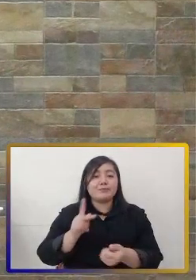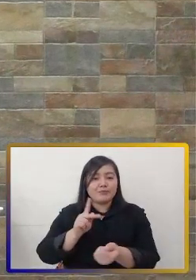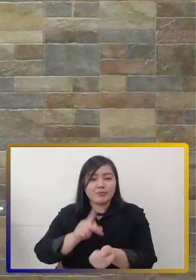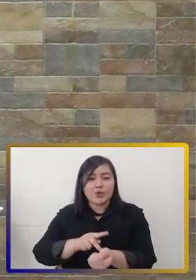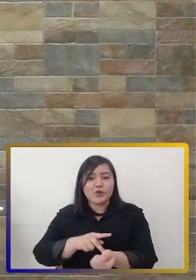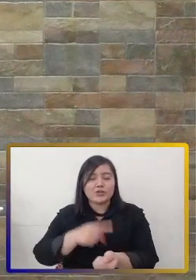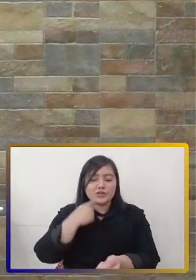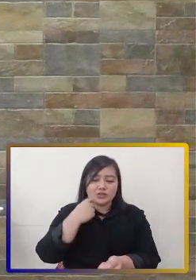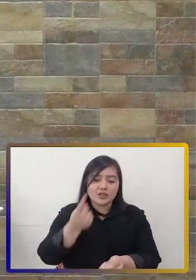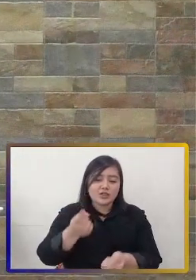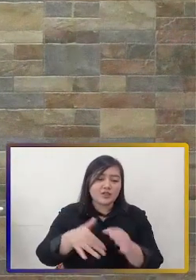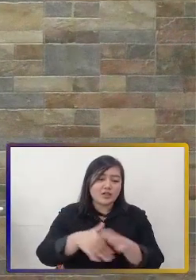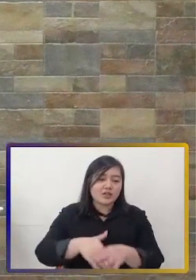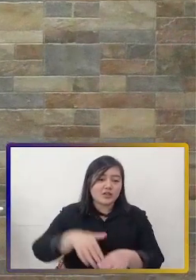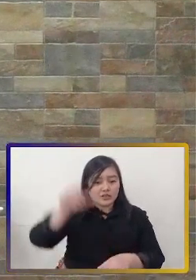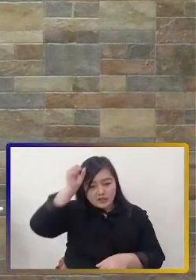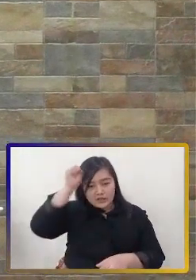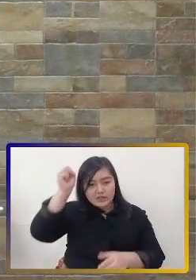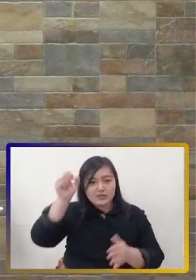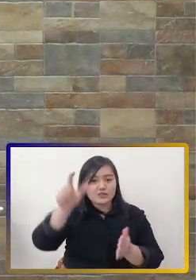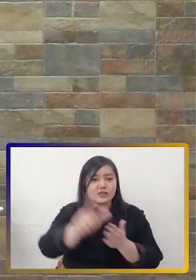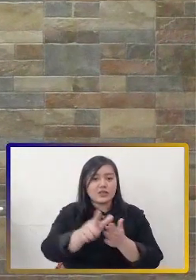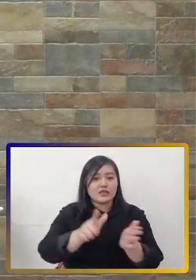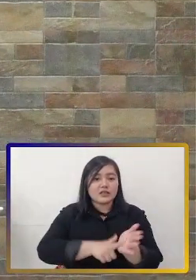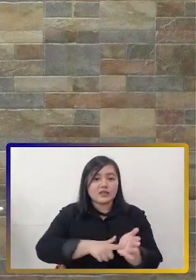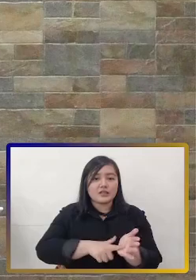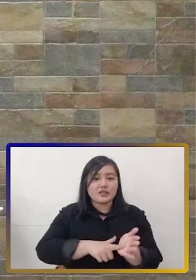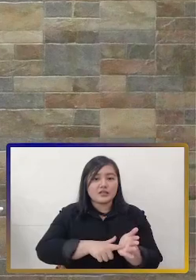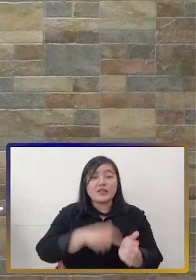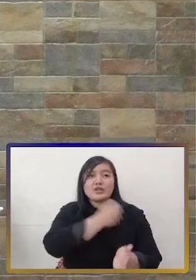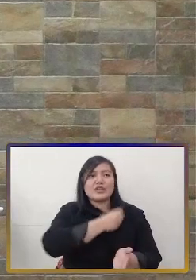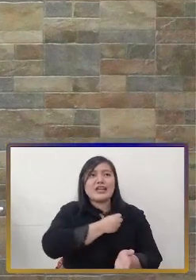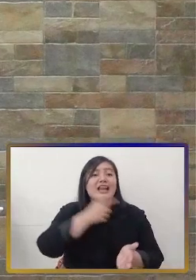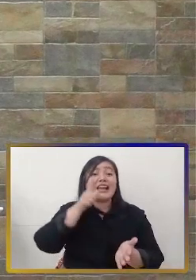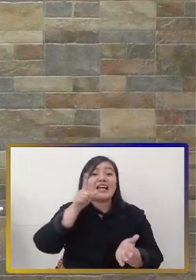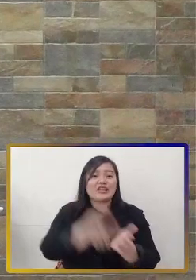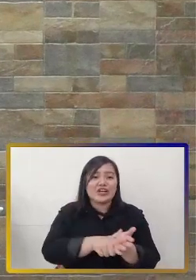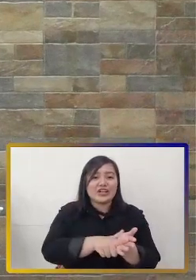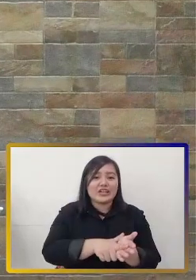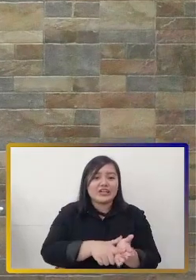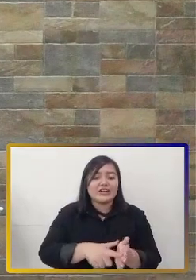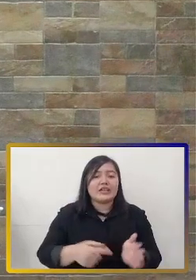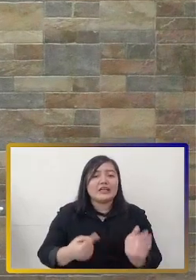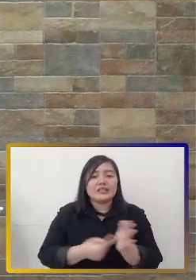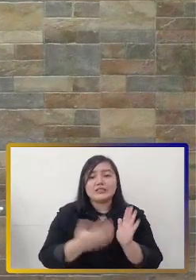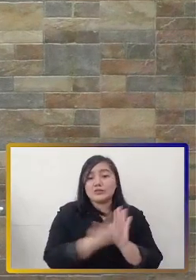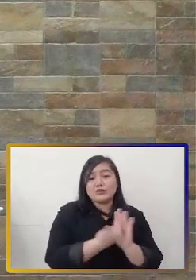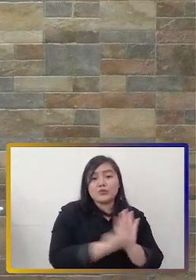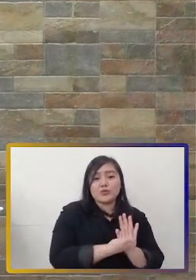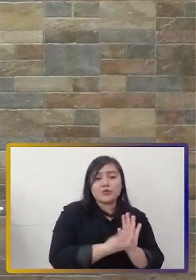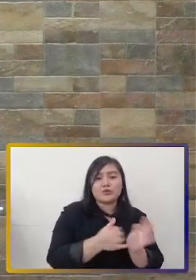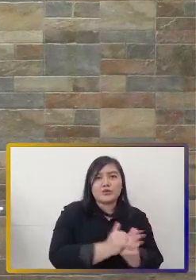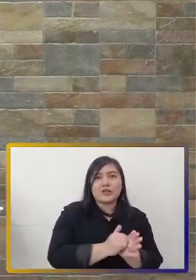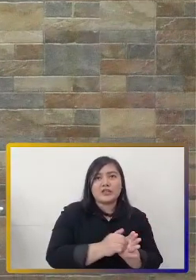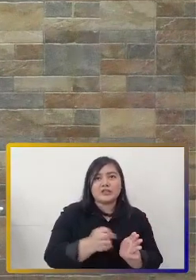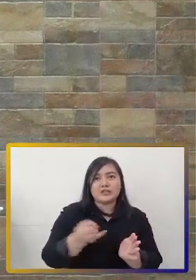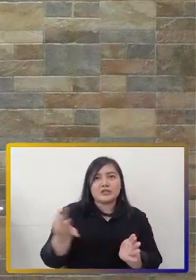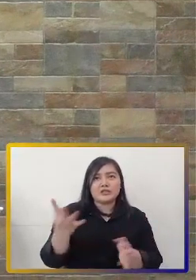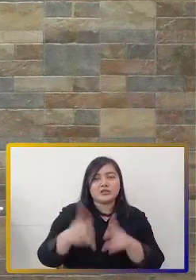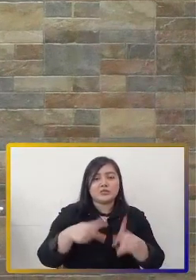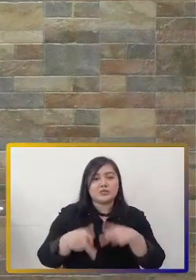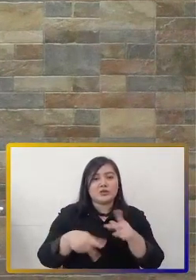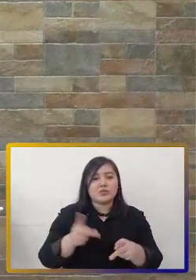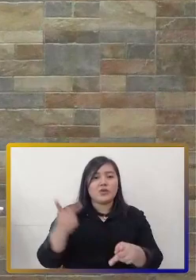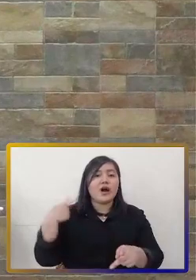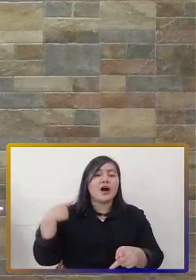po, mga kapatid, na itong mga nagpatuloy po na ito ay may record sa Biblia. You see, bagamat